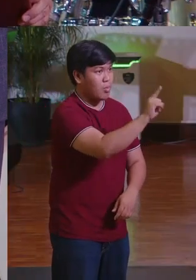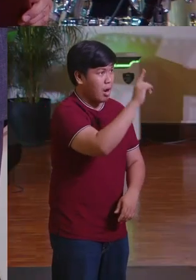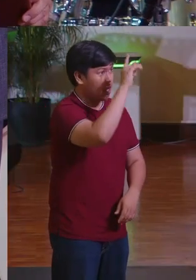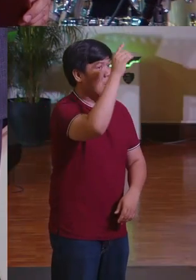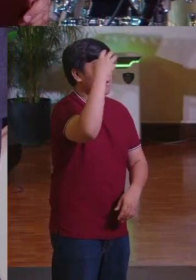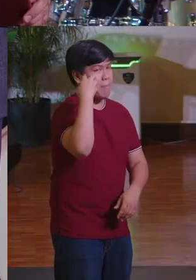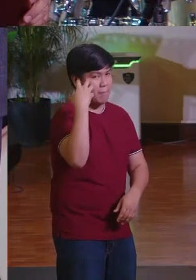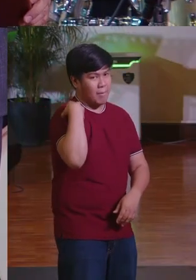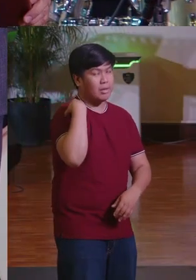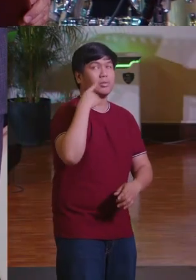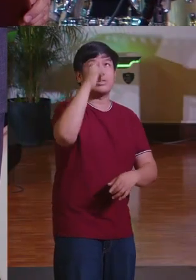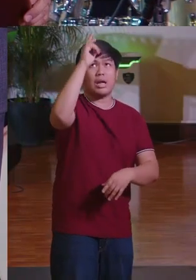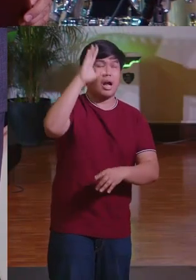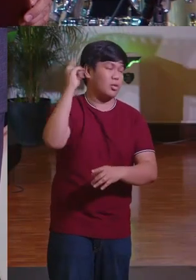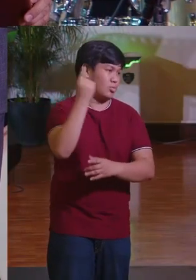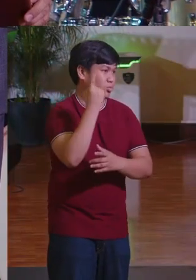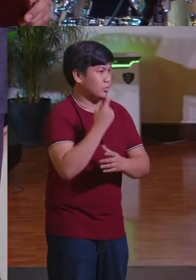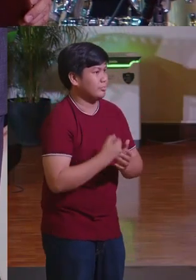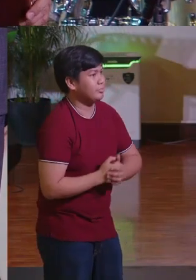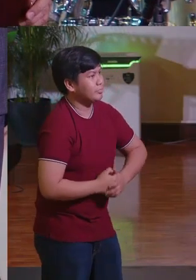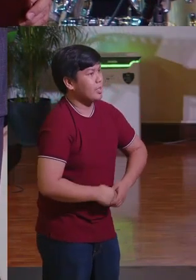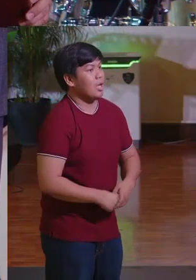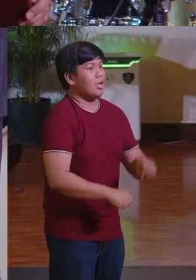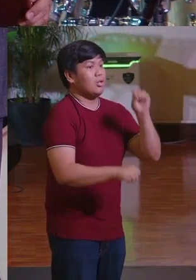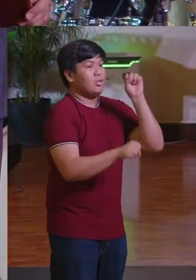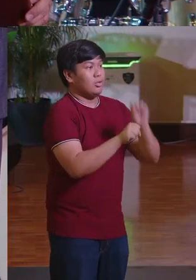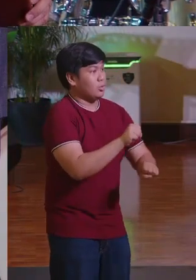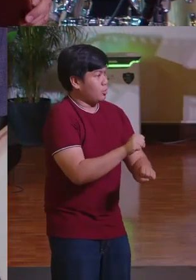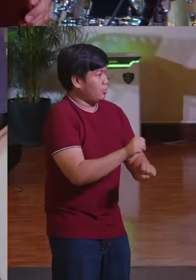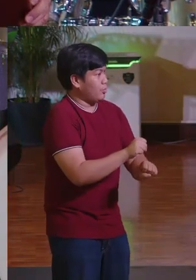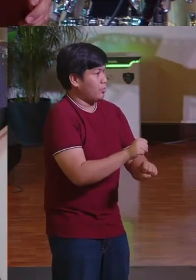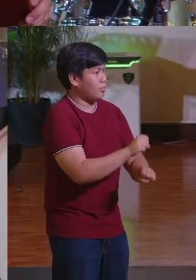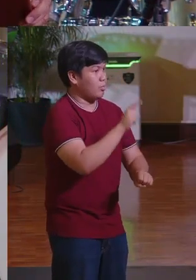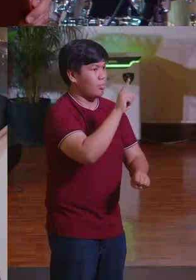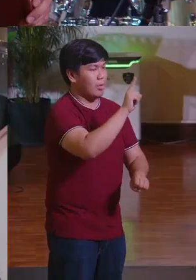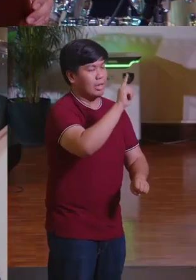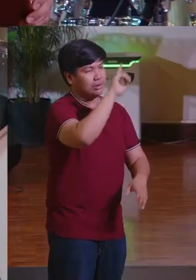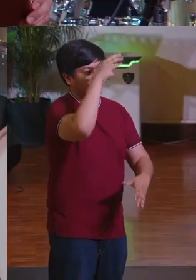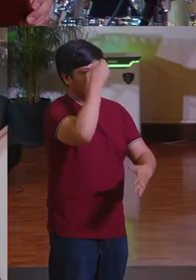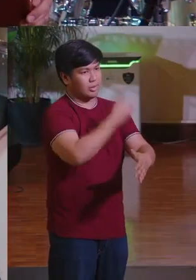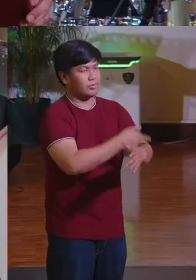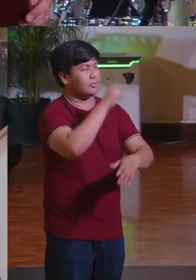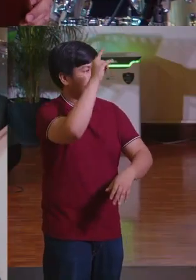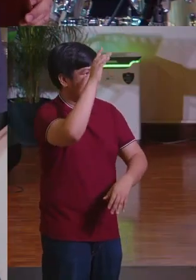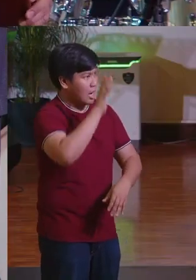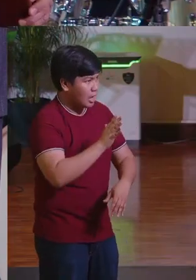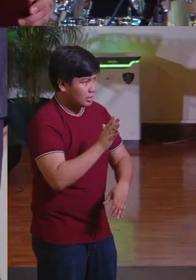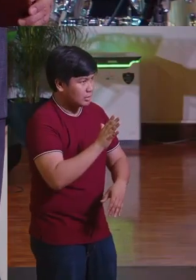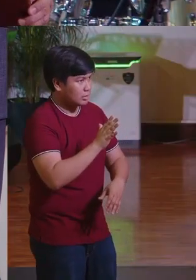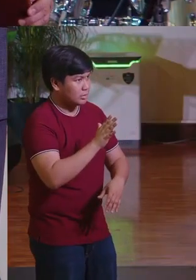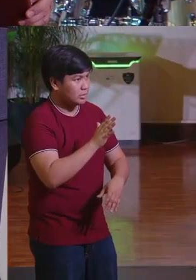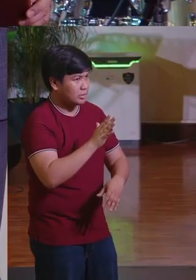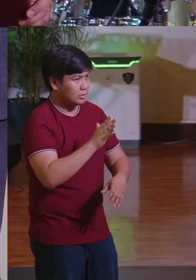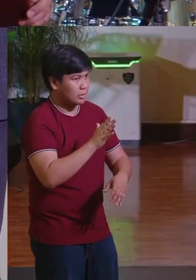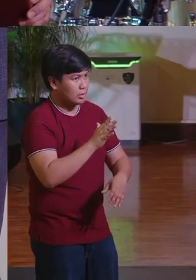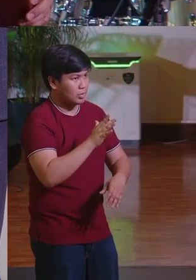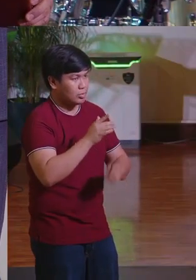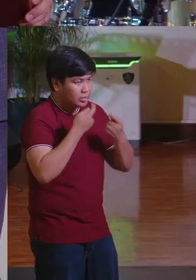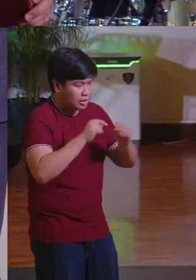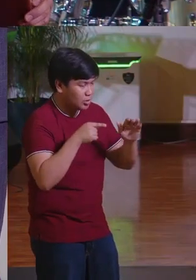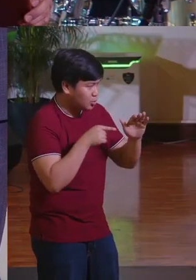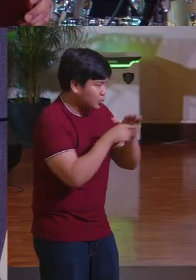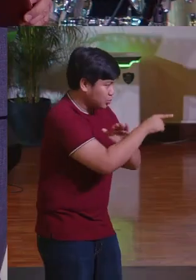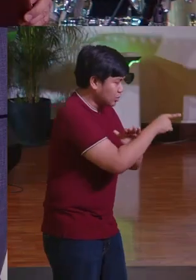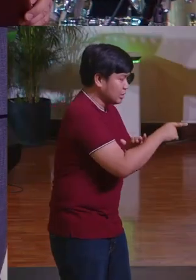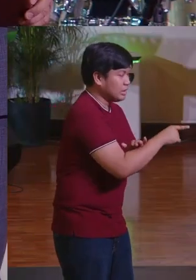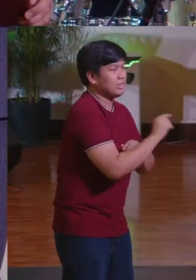was convicted. Kaya po, ang isang anak ng Diyos na lumilihis ng landas, kung